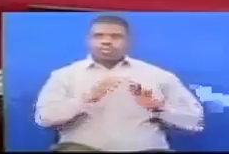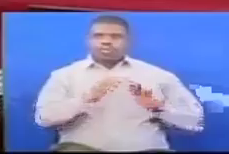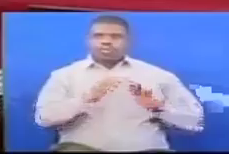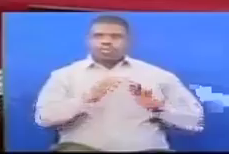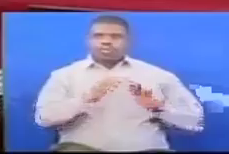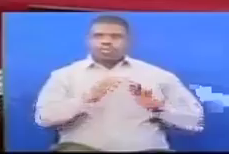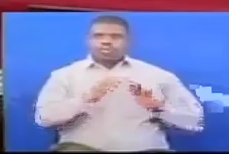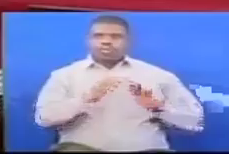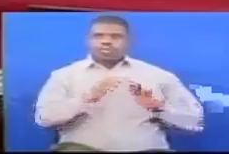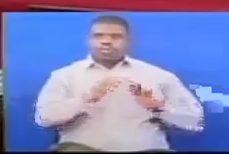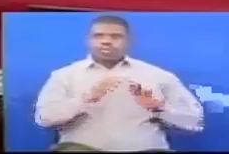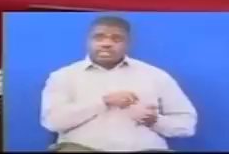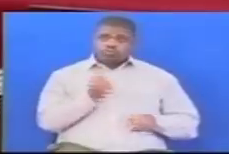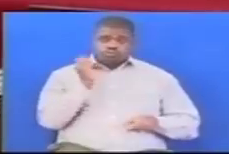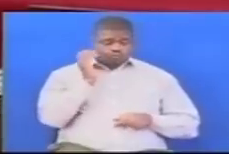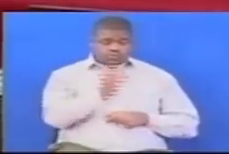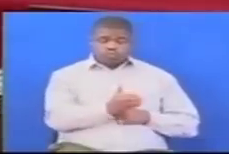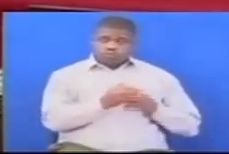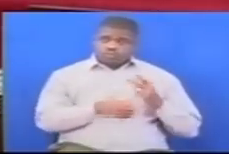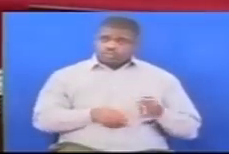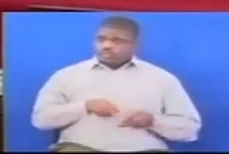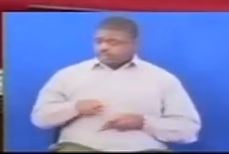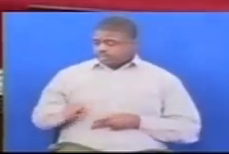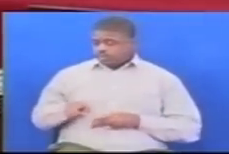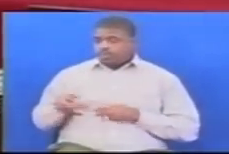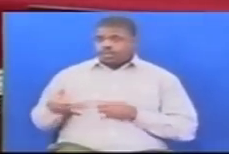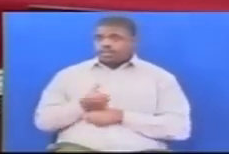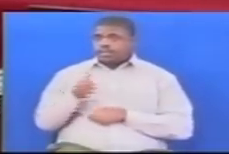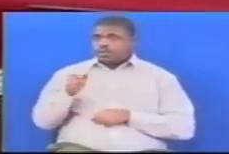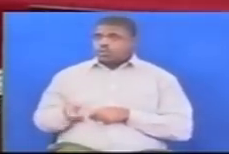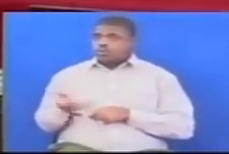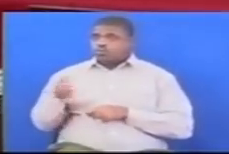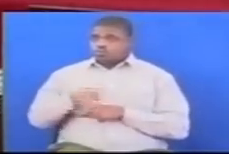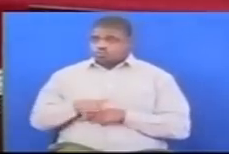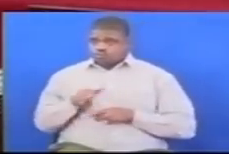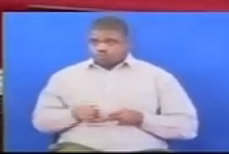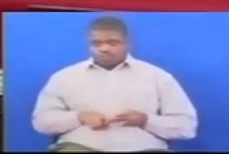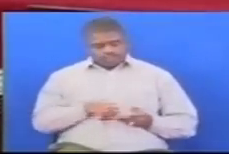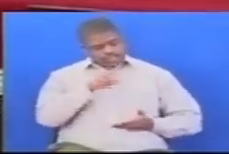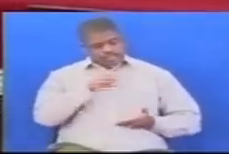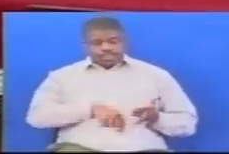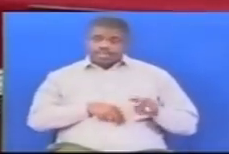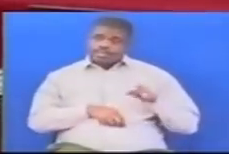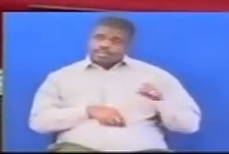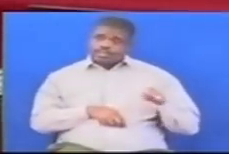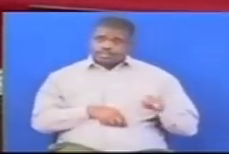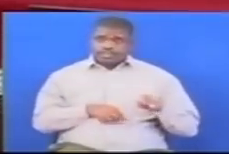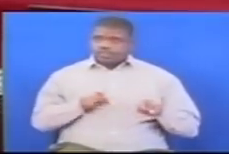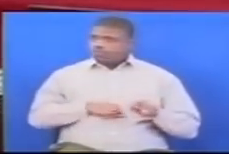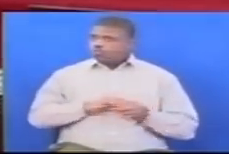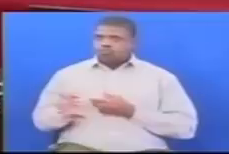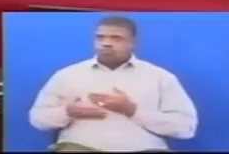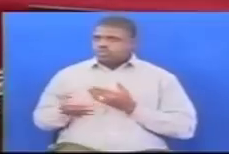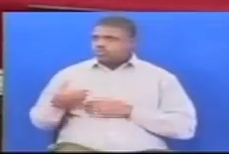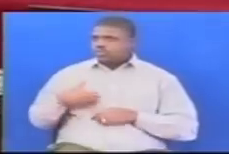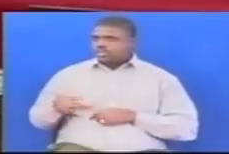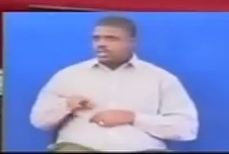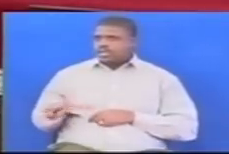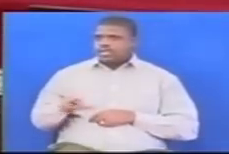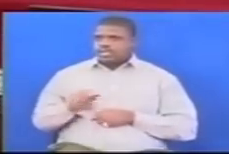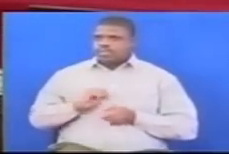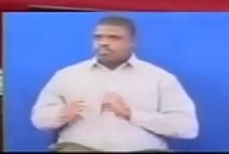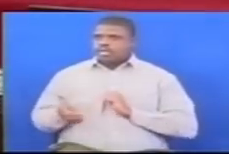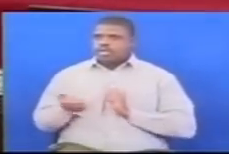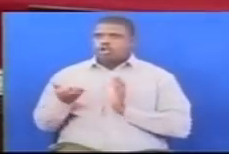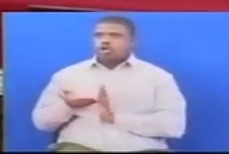basi mruhusu moja kwa moja ili wapatikane wakandarasi na watie saini badala ya tena irudi wizarani kuomba kibali